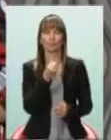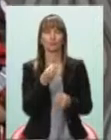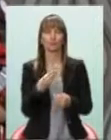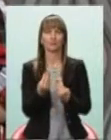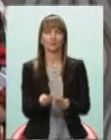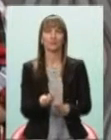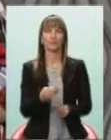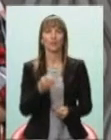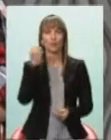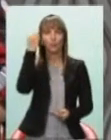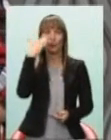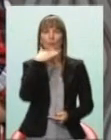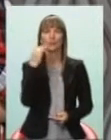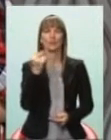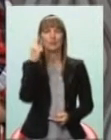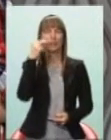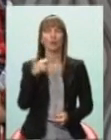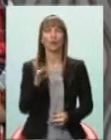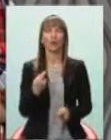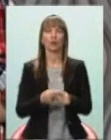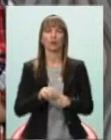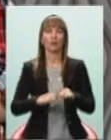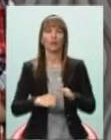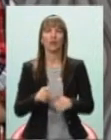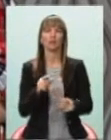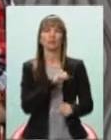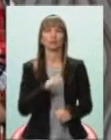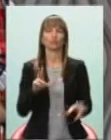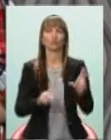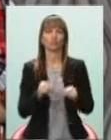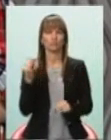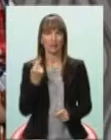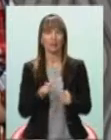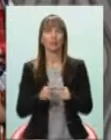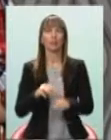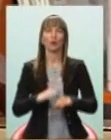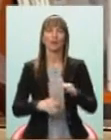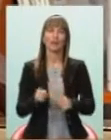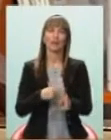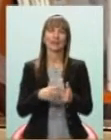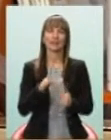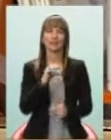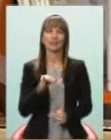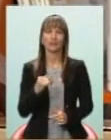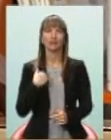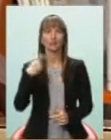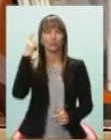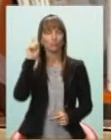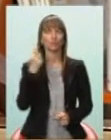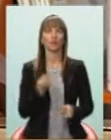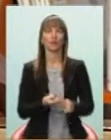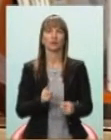Розумничка, дуже багато і цікавого ти знаєш про цю професію. А як сама вважаєш, цікава ця професія чи ні? Я думаю, що